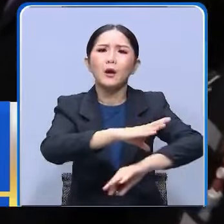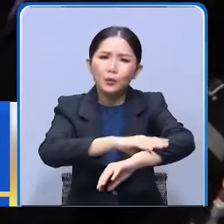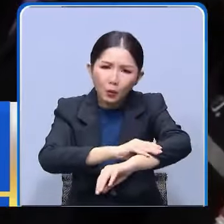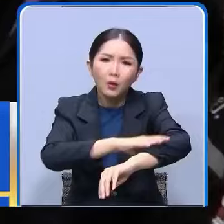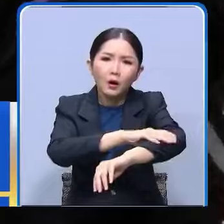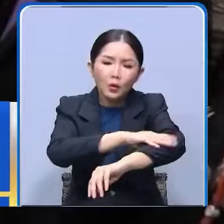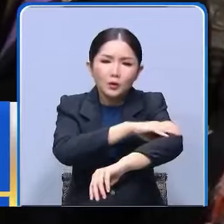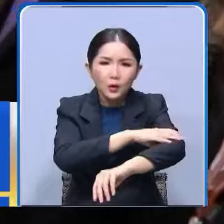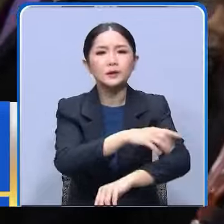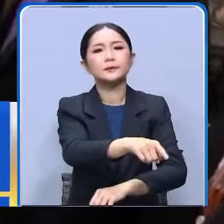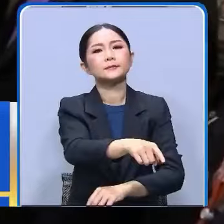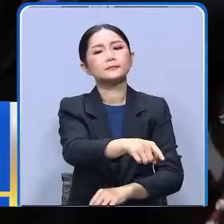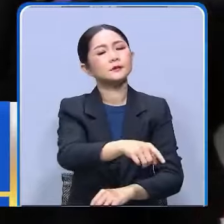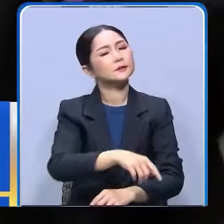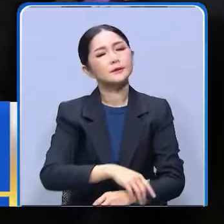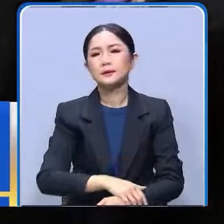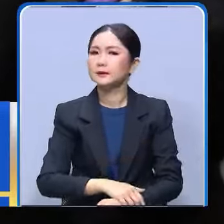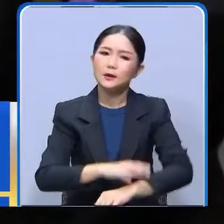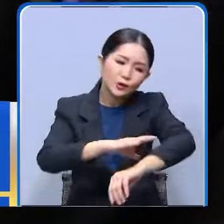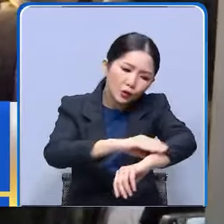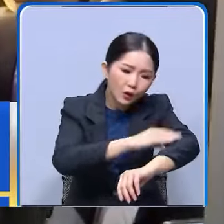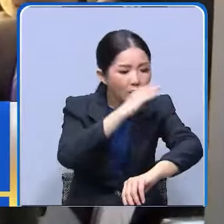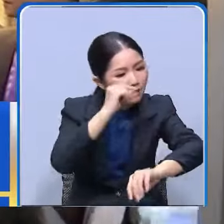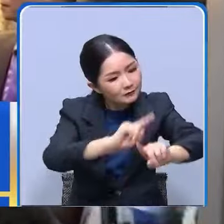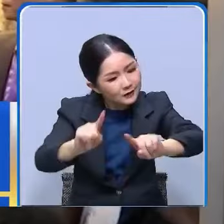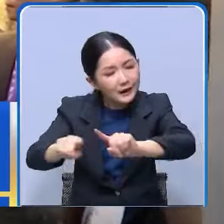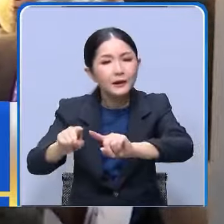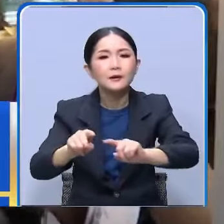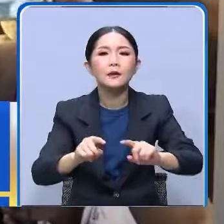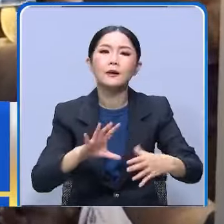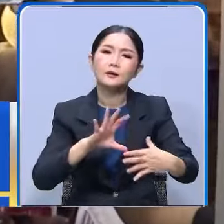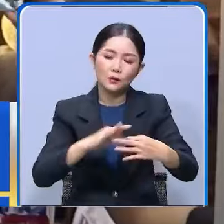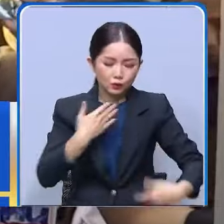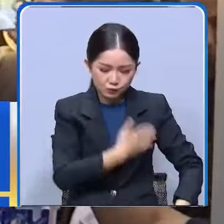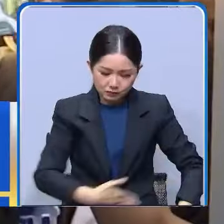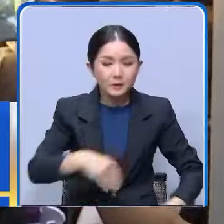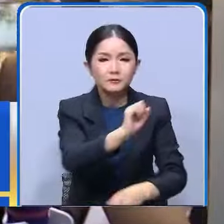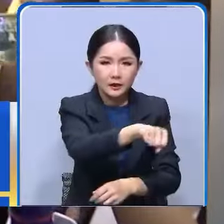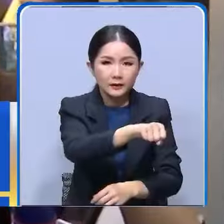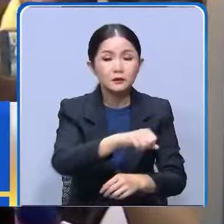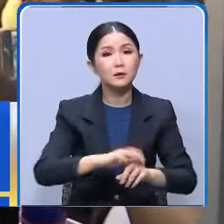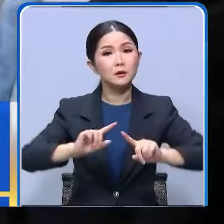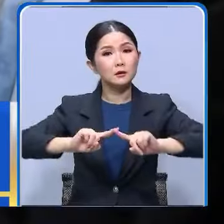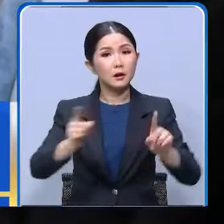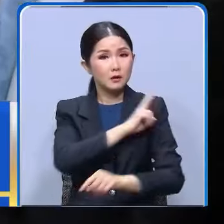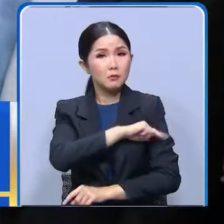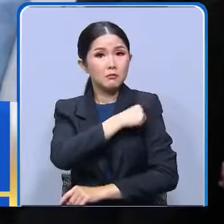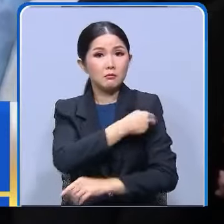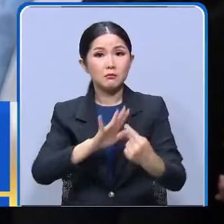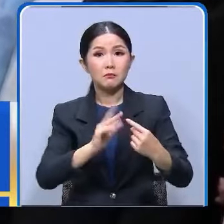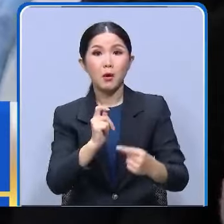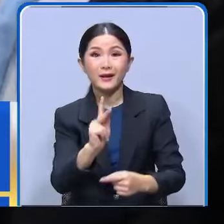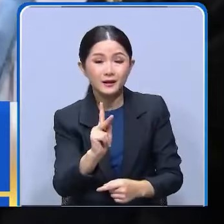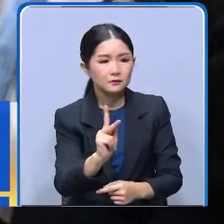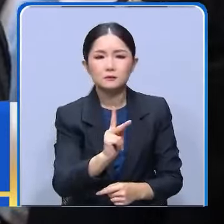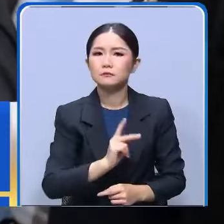จริงๆเนี่ยต้องขออนุญาตตามพรบสถานประกอบการนวดเพื่อสุขภาพจากสบส.นะคะแต่กลับไม่พบข้อมูลในส่วนนี้นั่นเท่ากับเป็นส